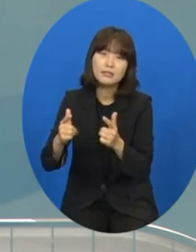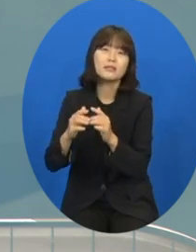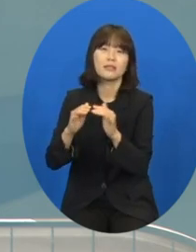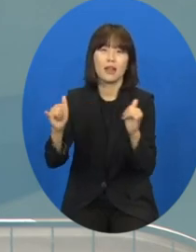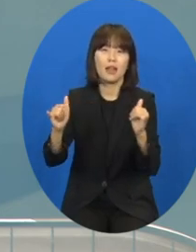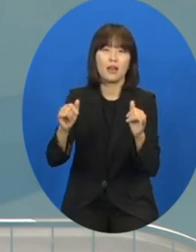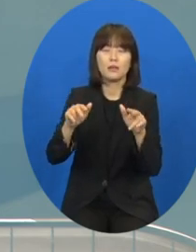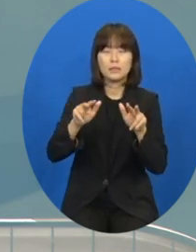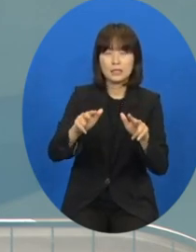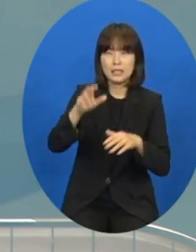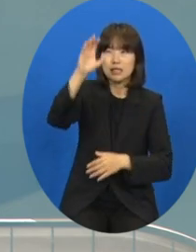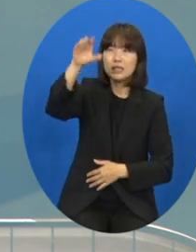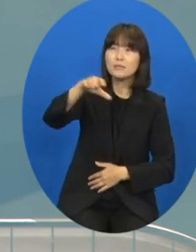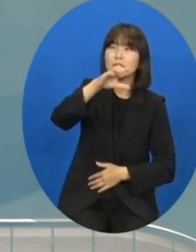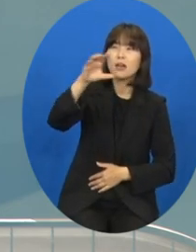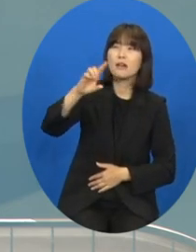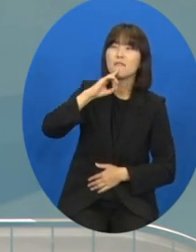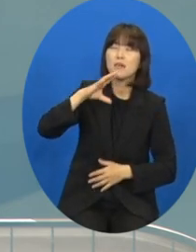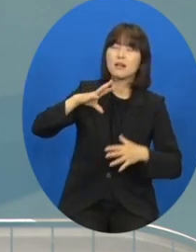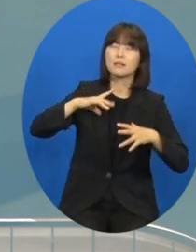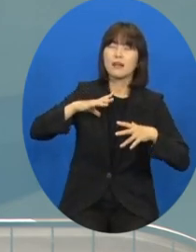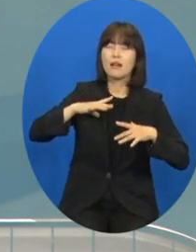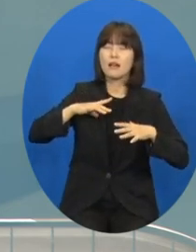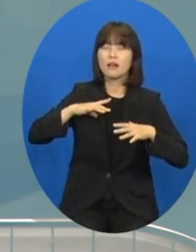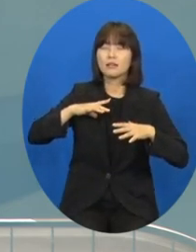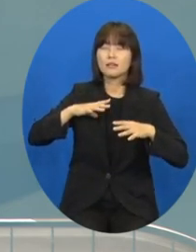이제는 십자가만 자랑하는 단계까지 간 사람.